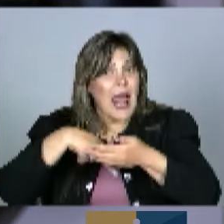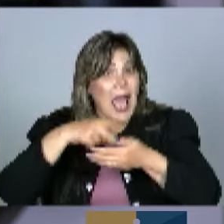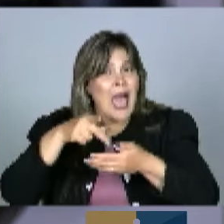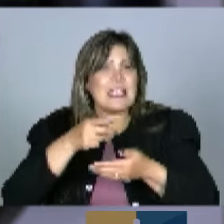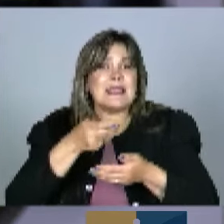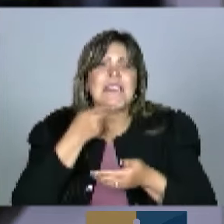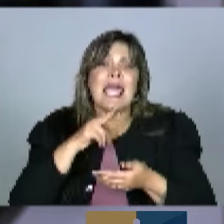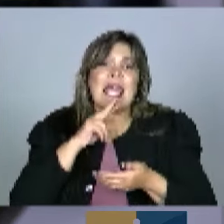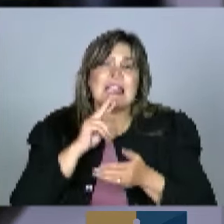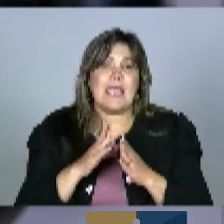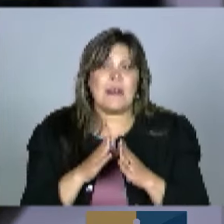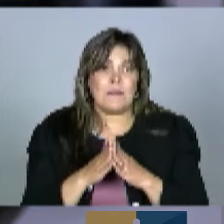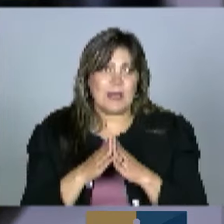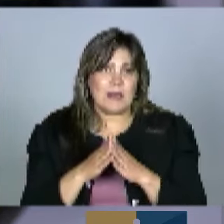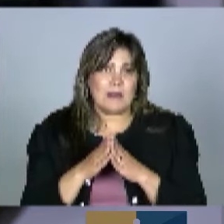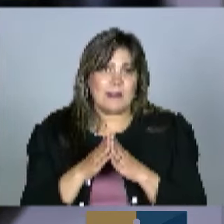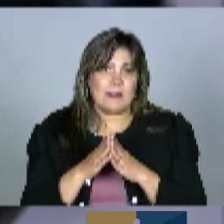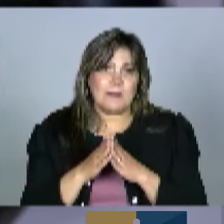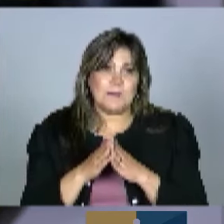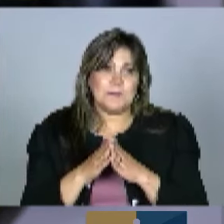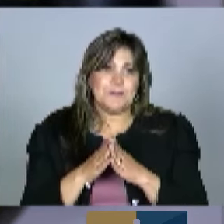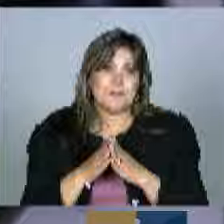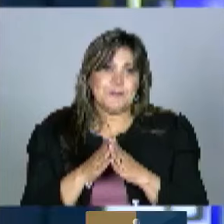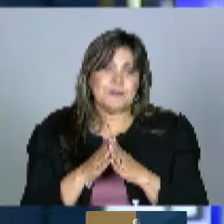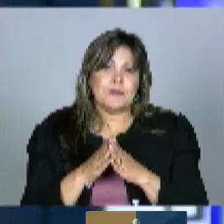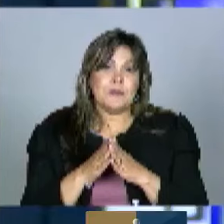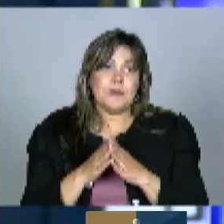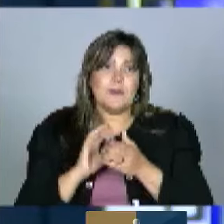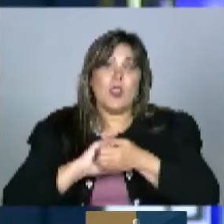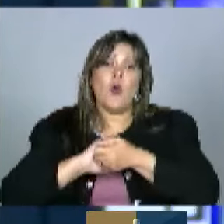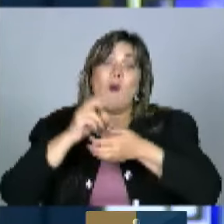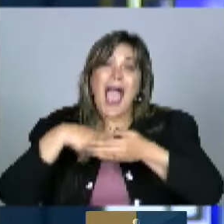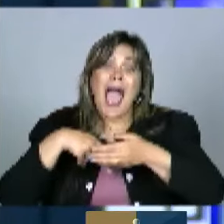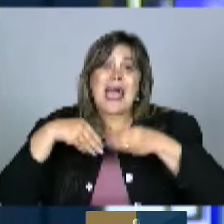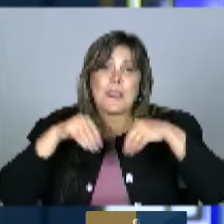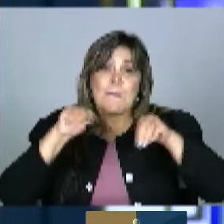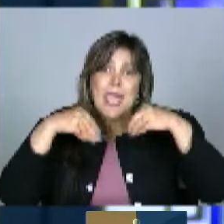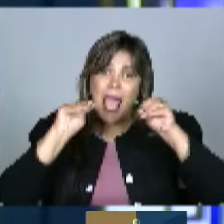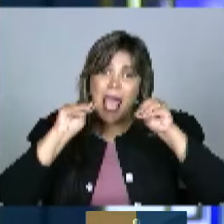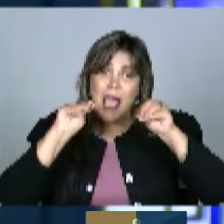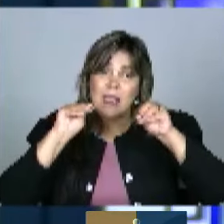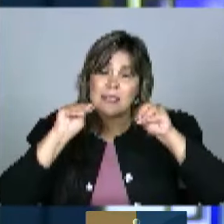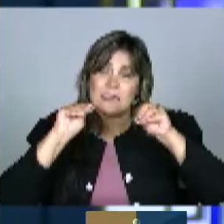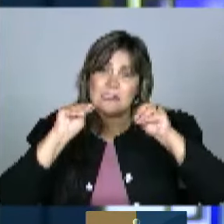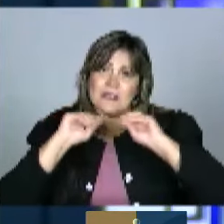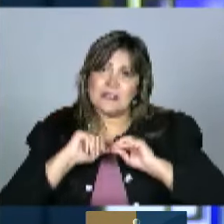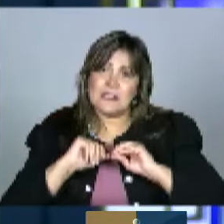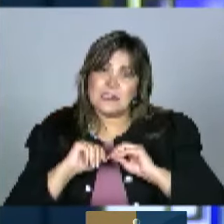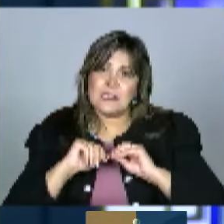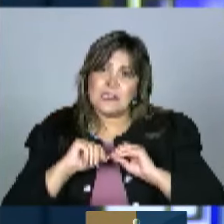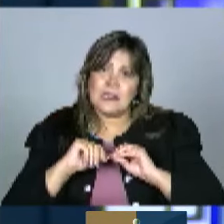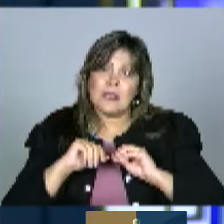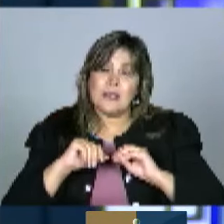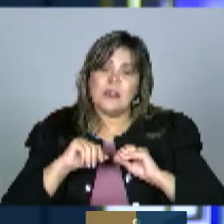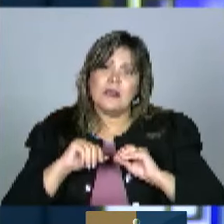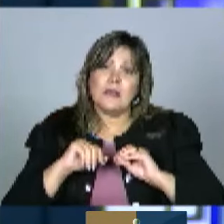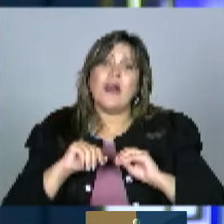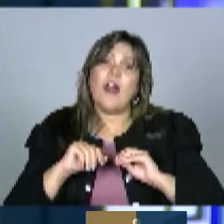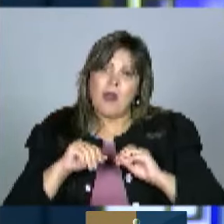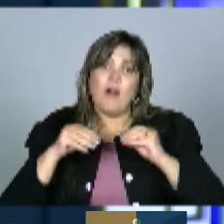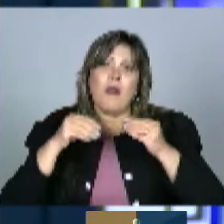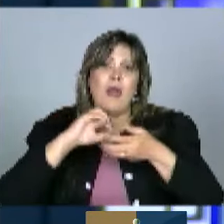ايه العقد بيع اه طب اتفضل يا فندم هو عقد بيع ولا عقد هبه عقد بيع يع